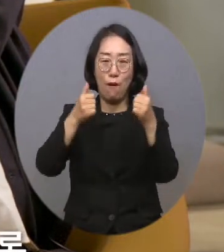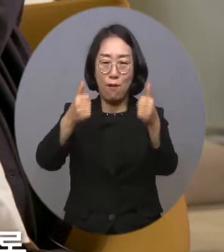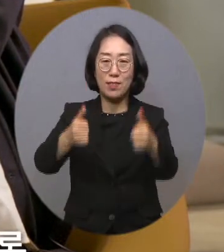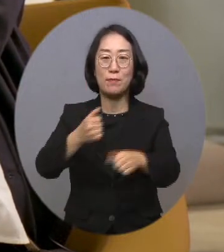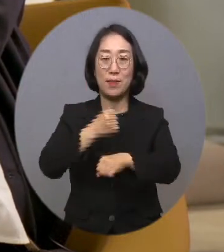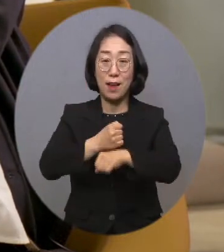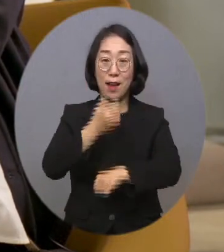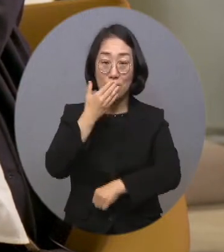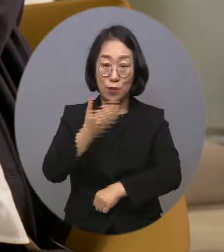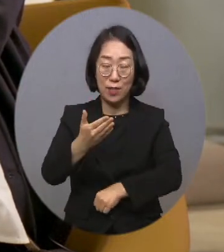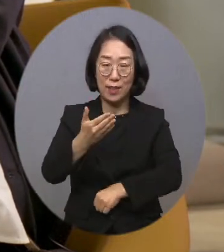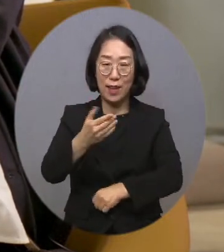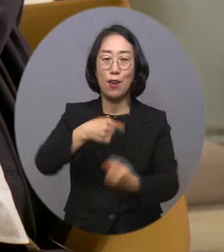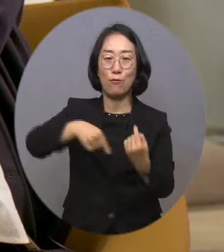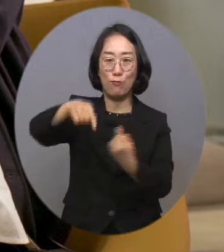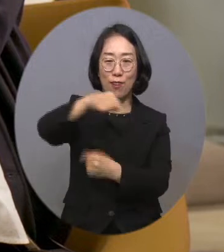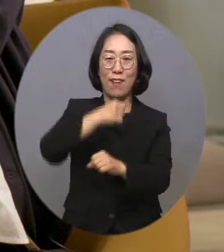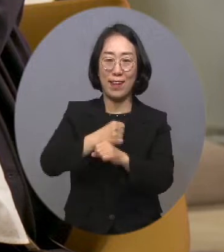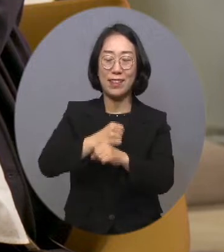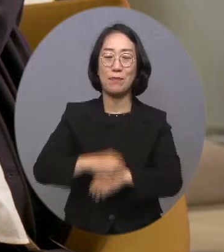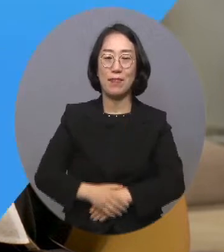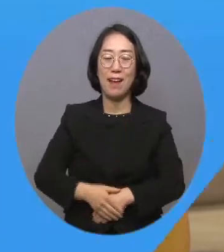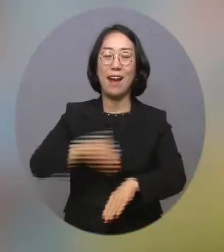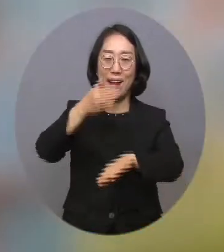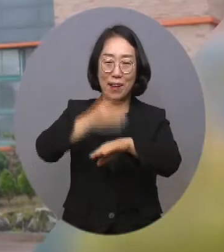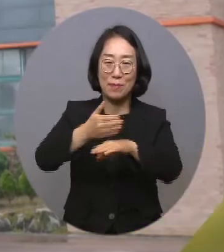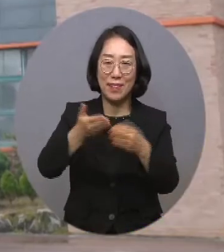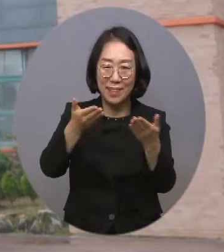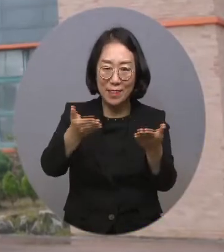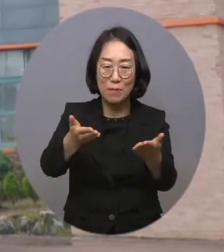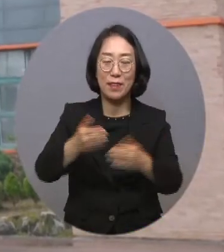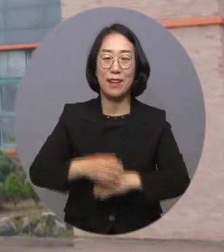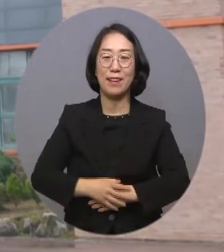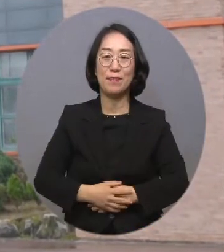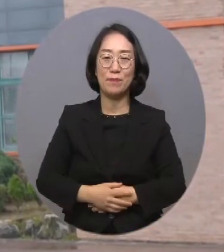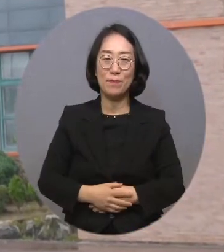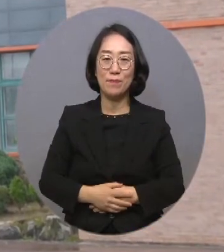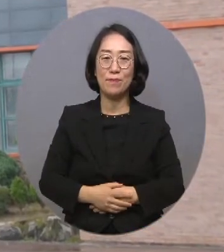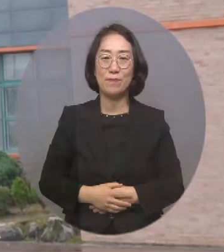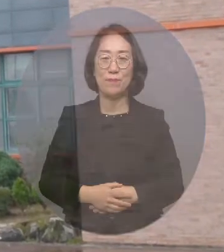수 있도록 운영하겠습니다. 감사합니다.